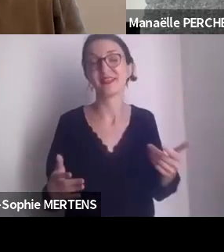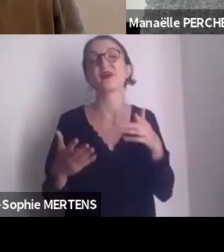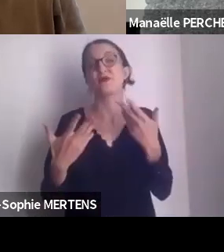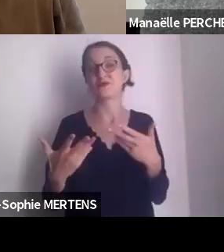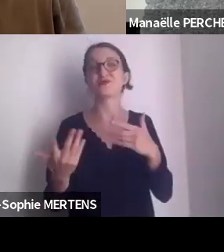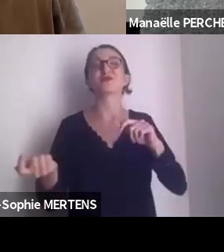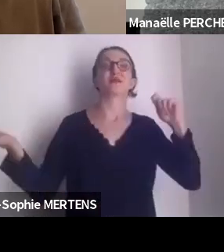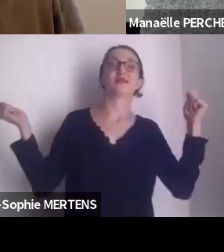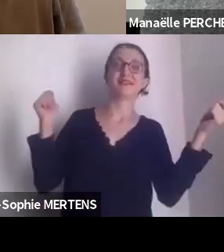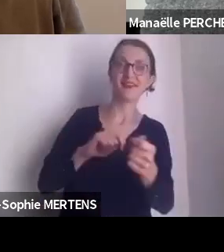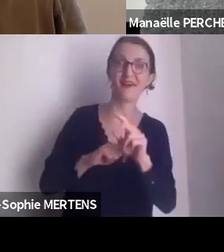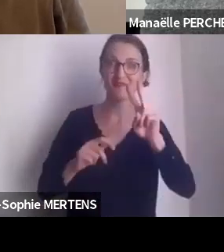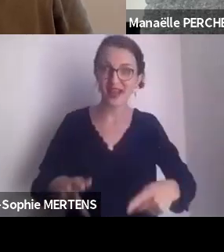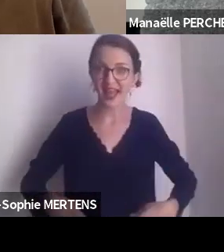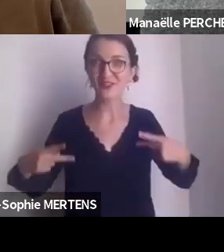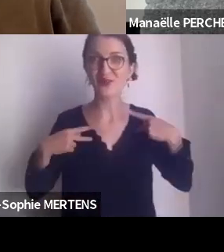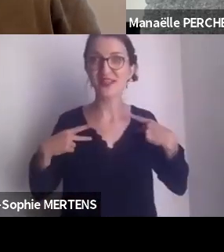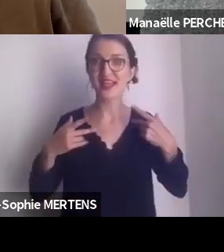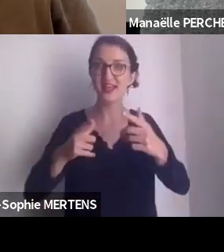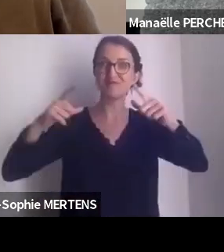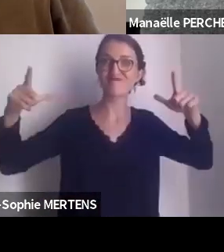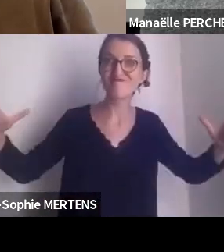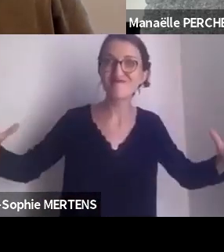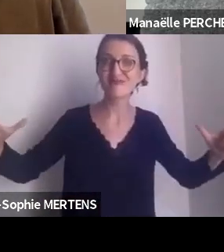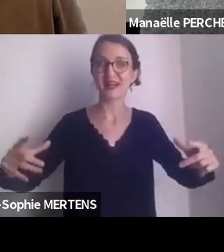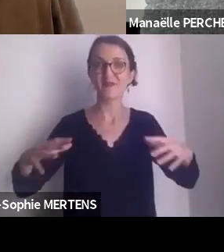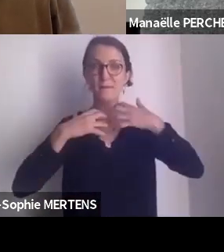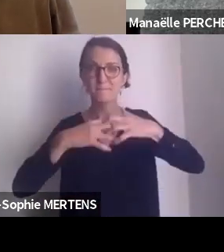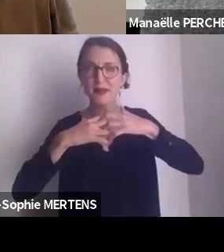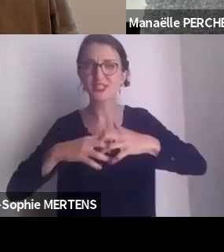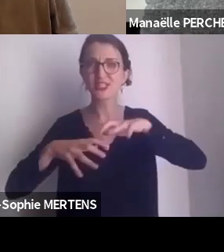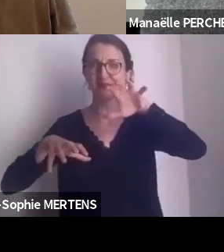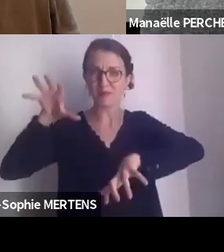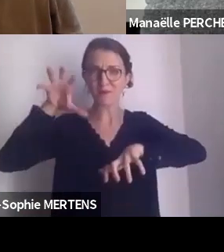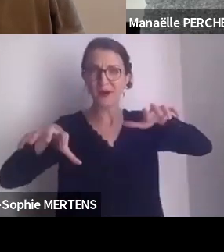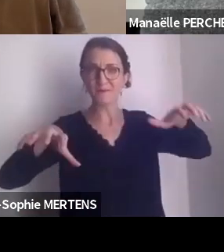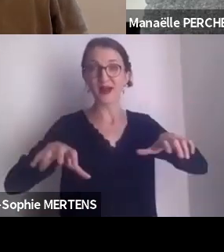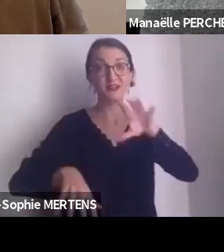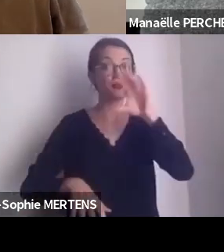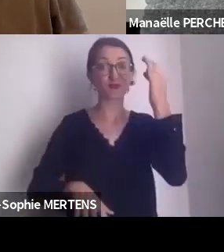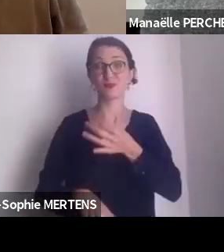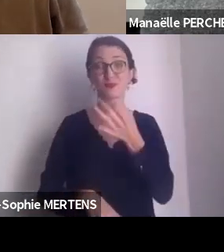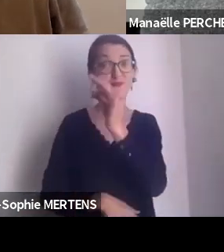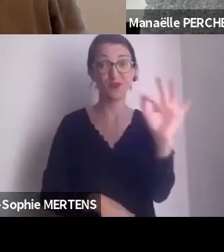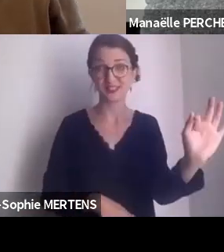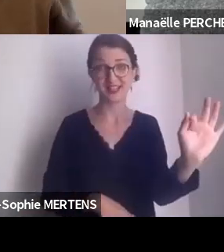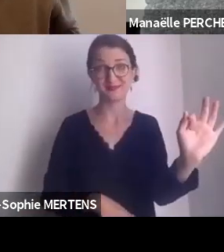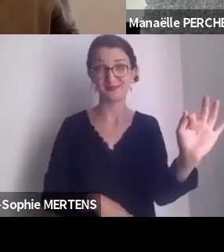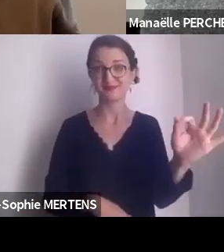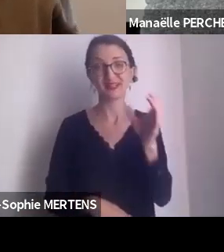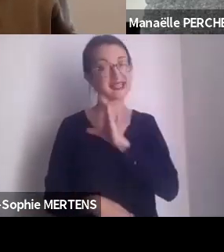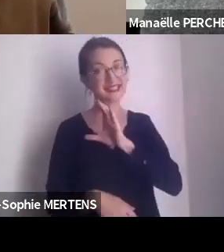des machines, des outils de production. Donc, on fait du 100% français et on essaye de faire aussi de l'éco-responsable